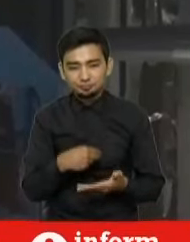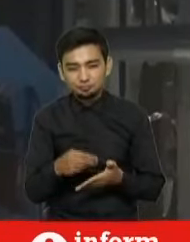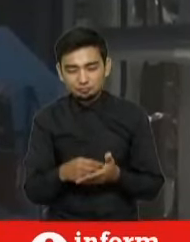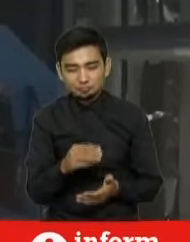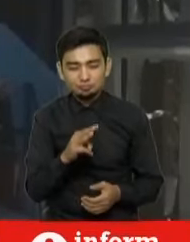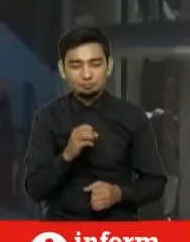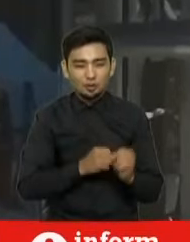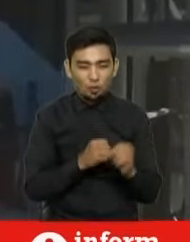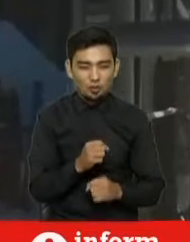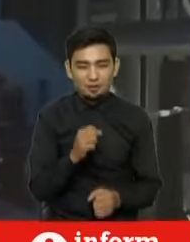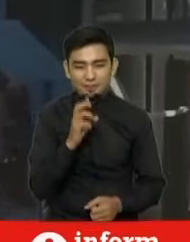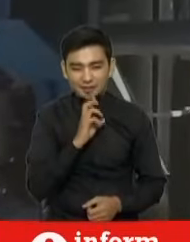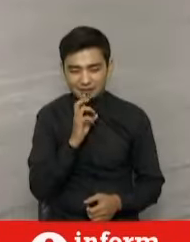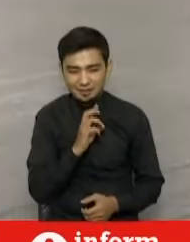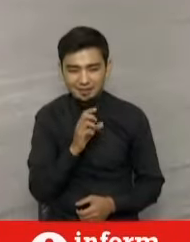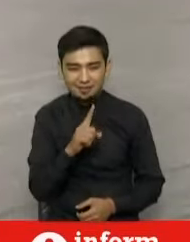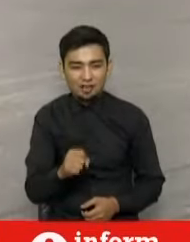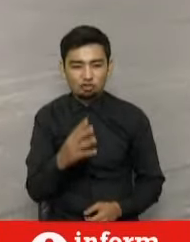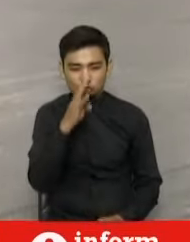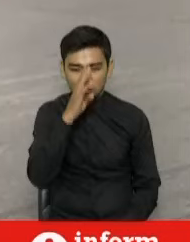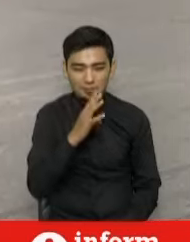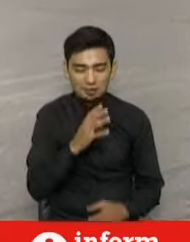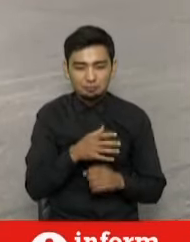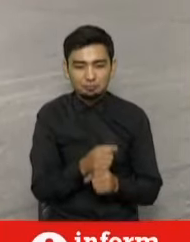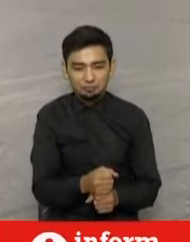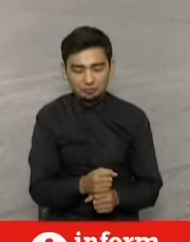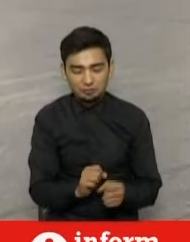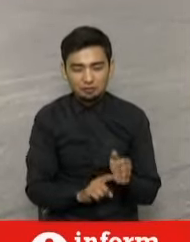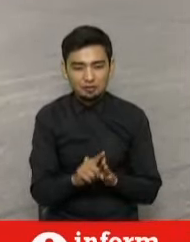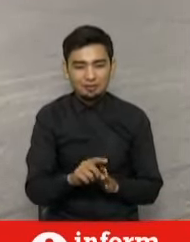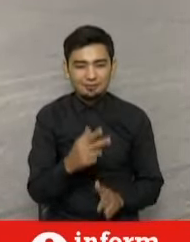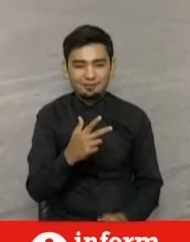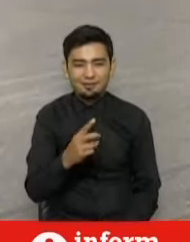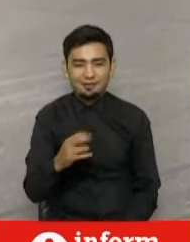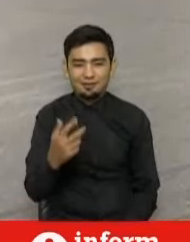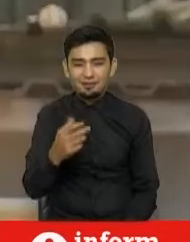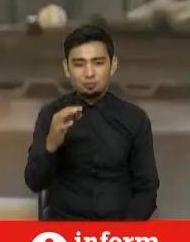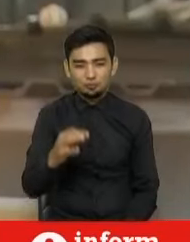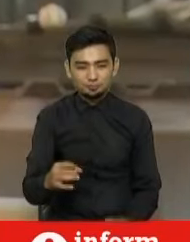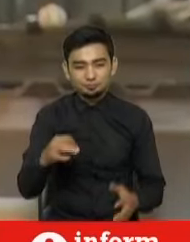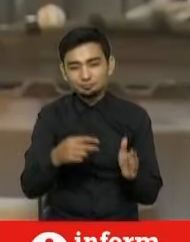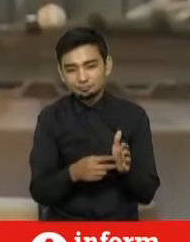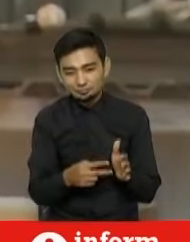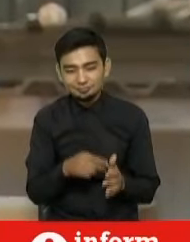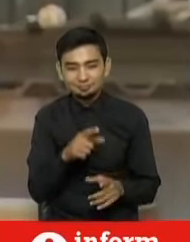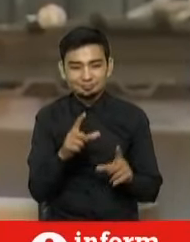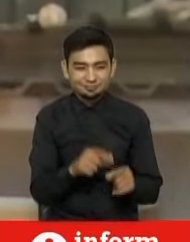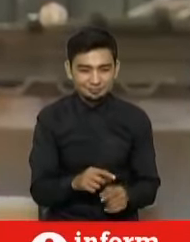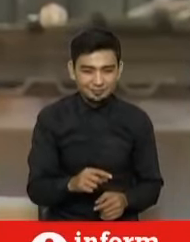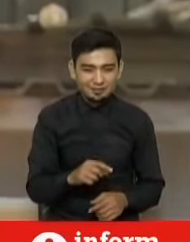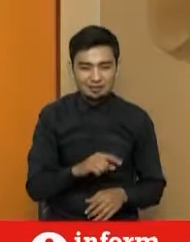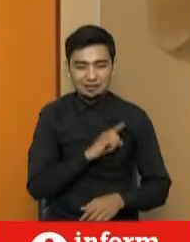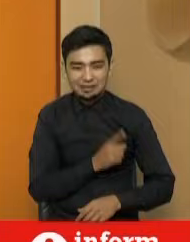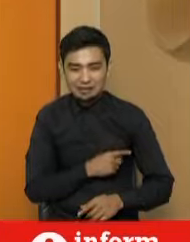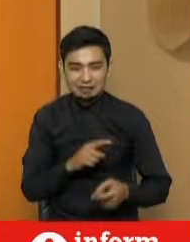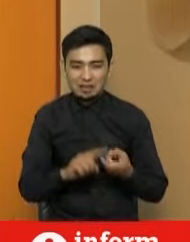топлива на внутреннем рынке за 4 месяца стал меньше также почти на 3%. Но на ценах это уменьшение сказалось не